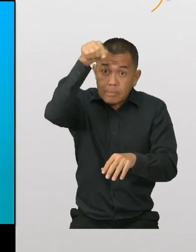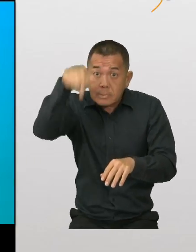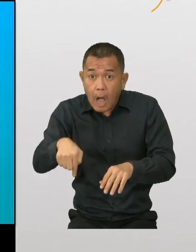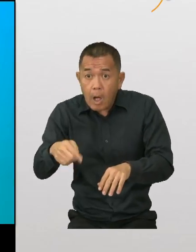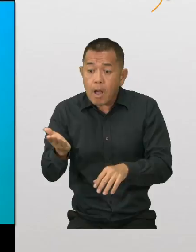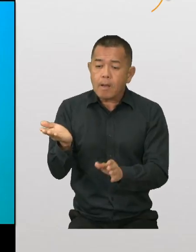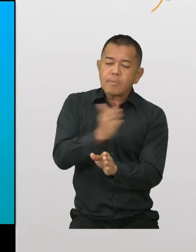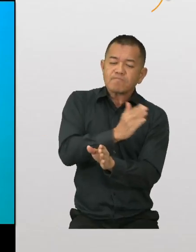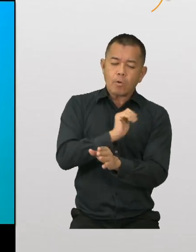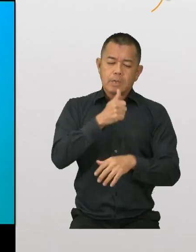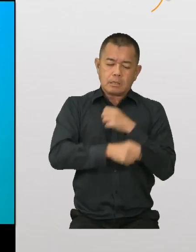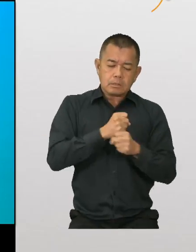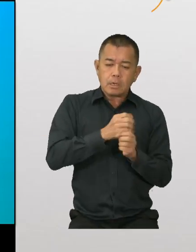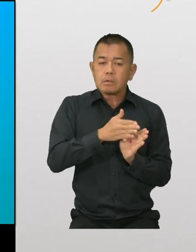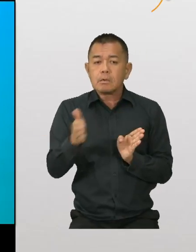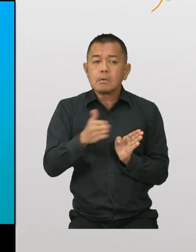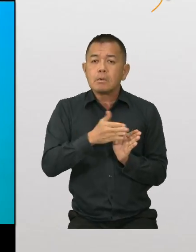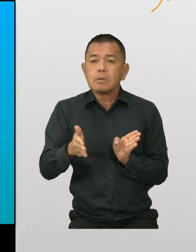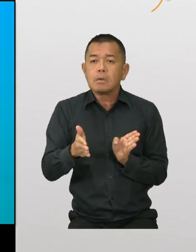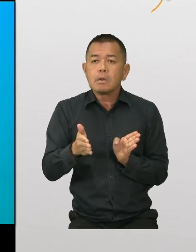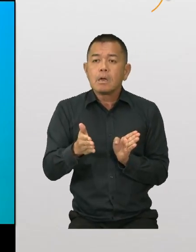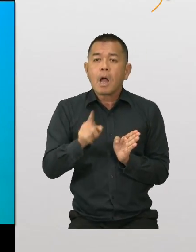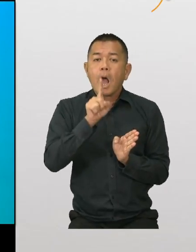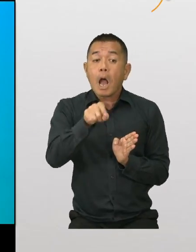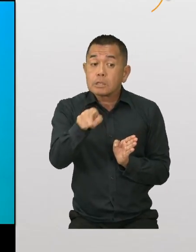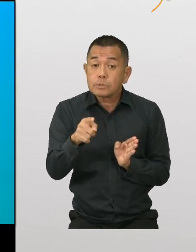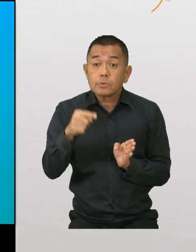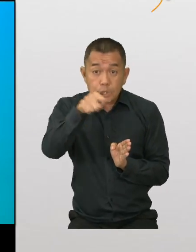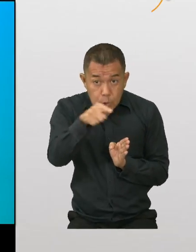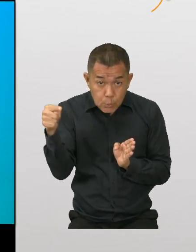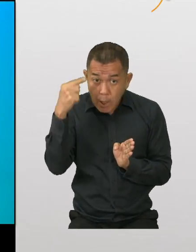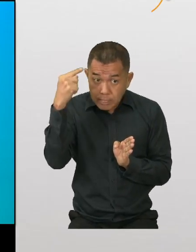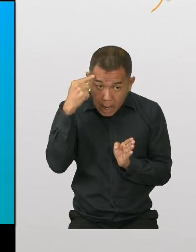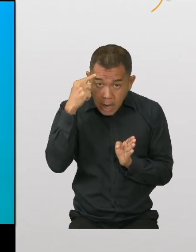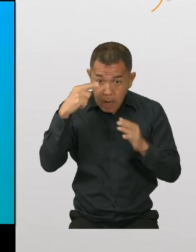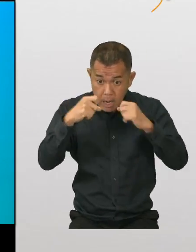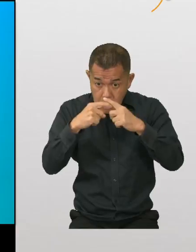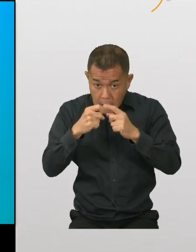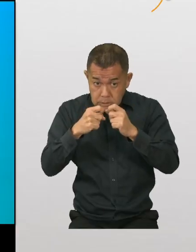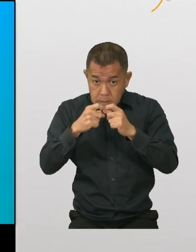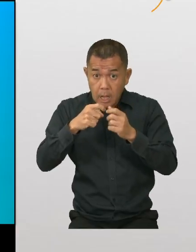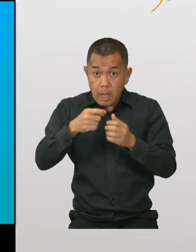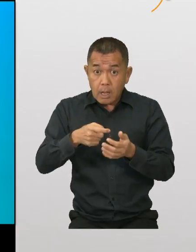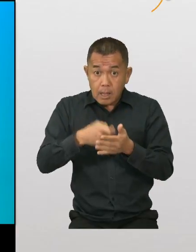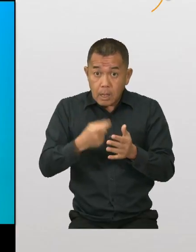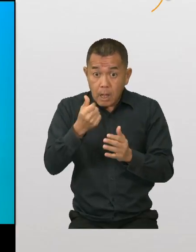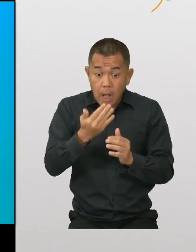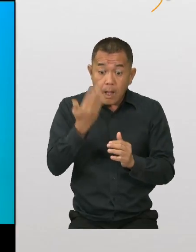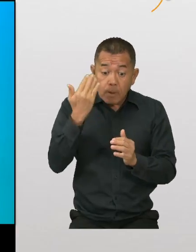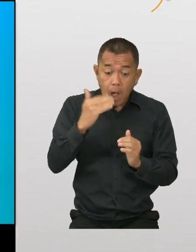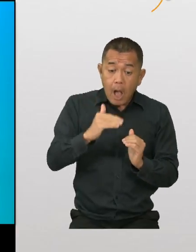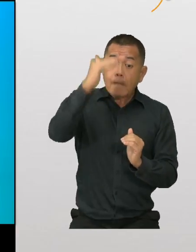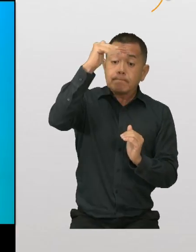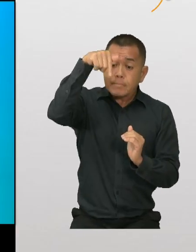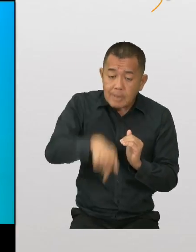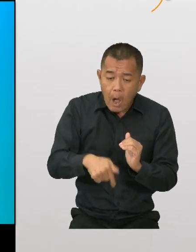一次， Let me ask one more time. 你认 Do 为 you think that today's 现在 electricity 的电 tariff 费 has gone up 10年前相 or 比 down compared to 是 10 上